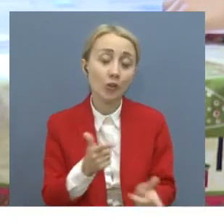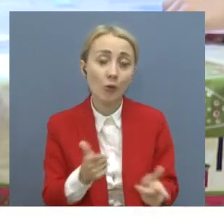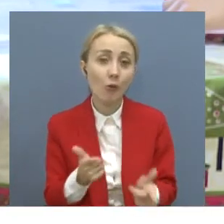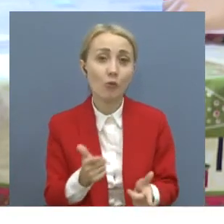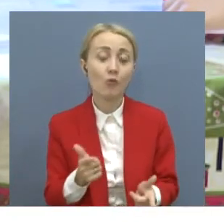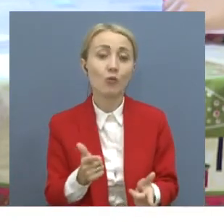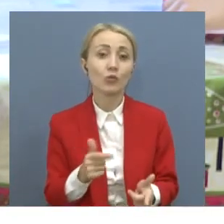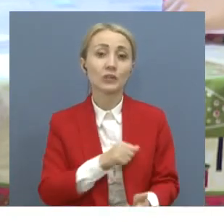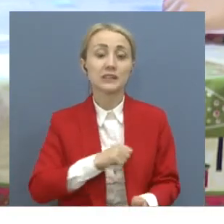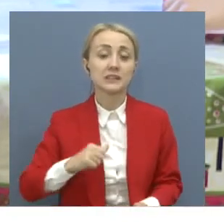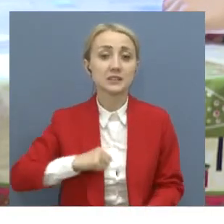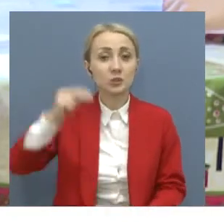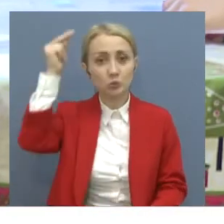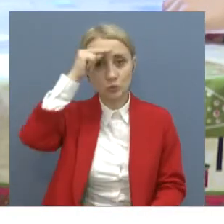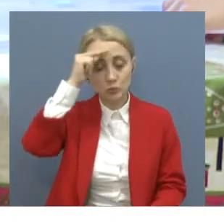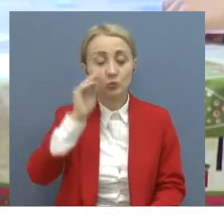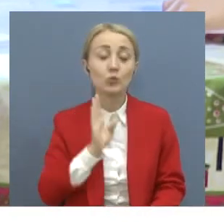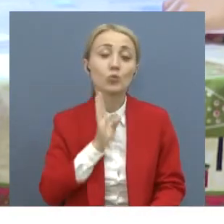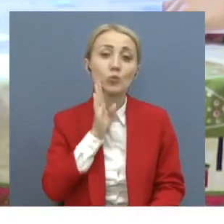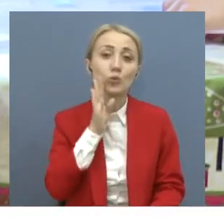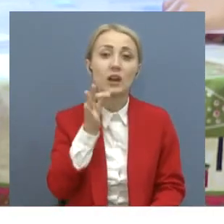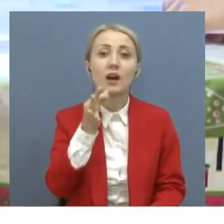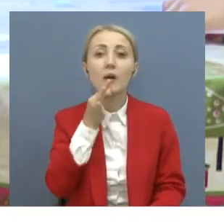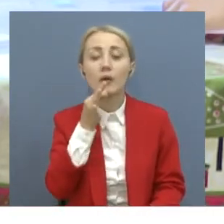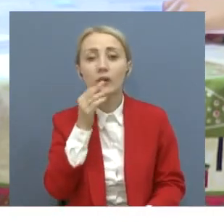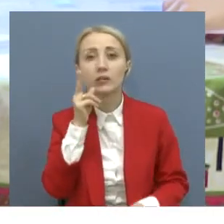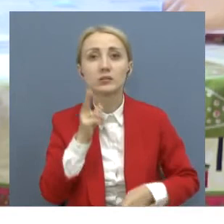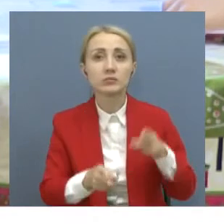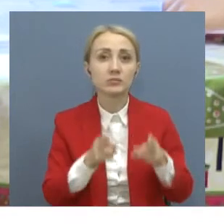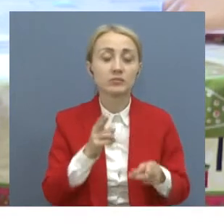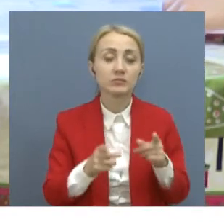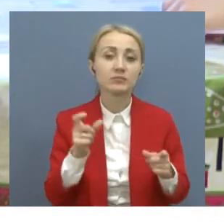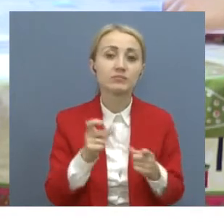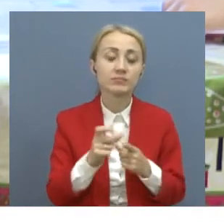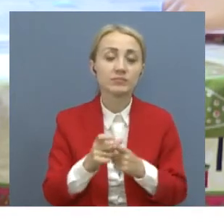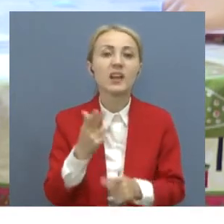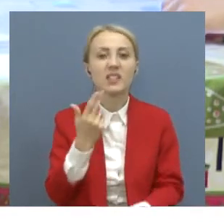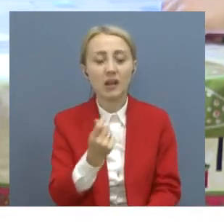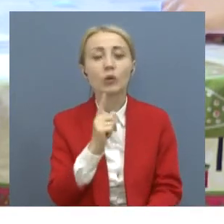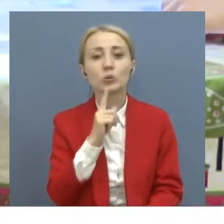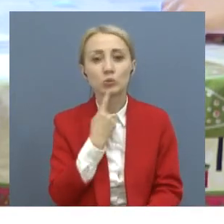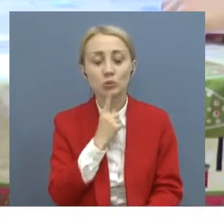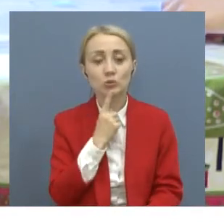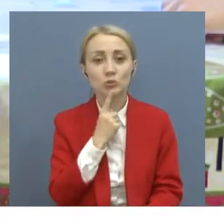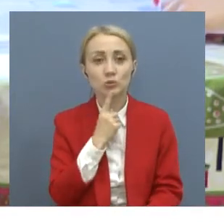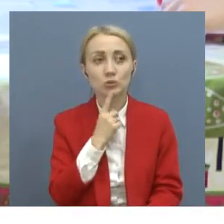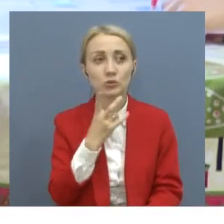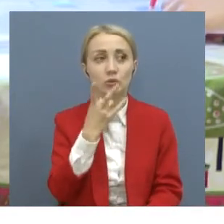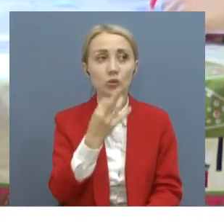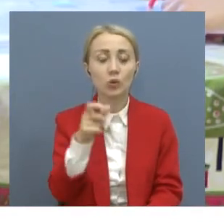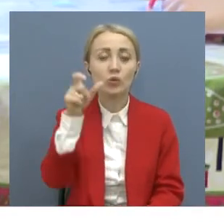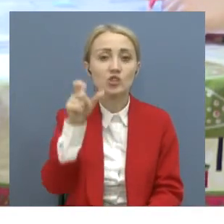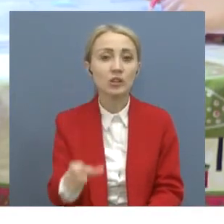Өзіміз пісіреміз. Сөзіңіз? Да. Пісіріп кетемін, потом они сами подогревают, нет.